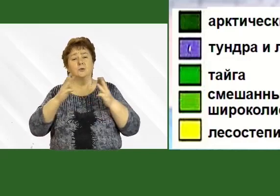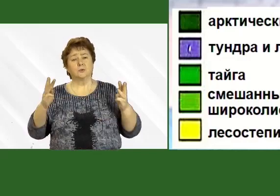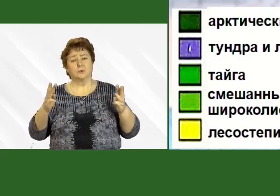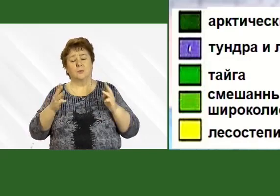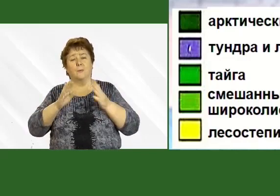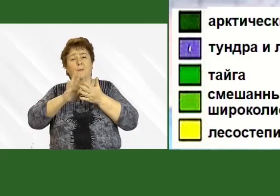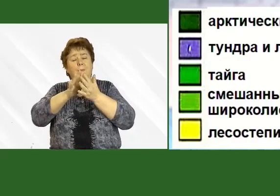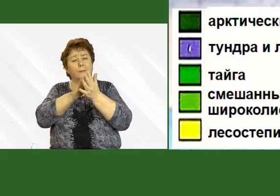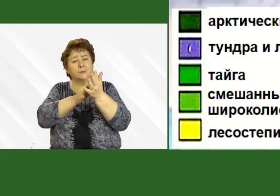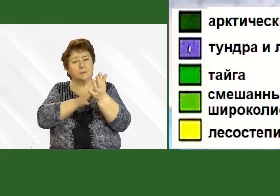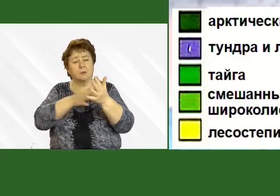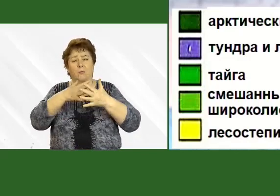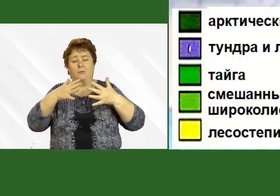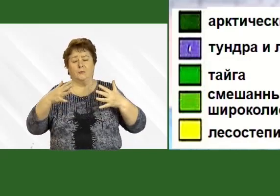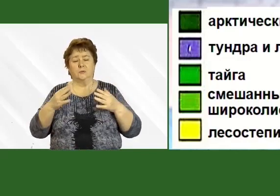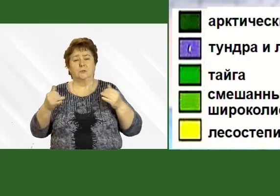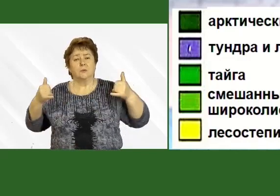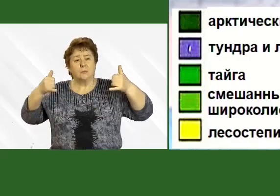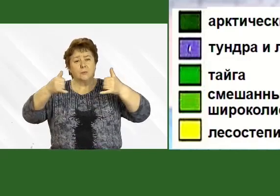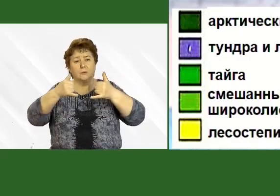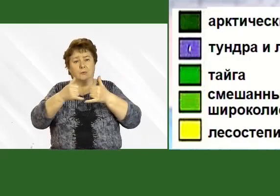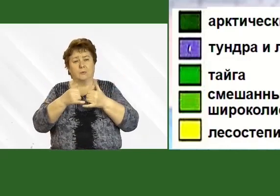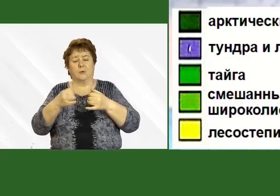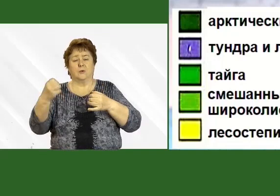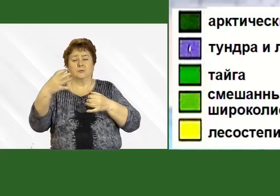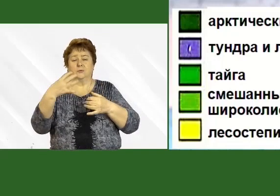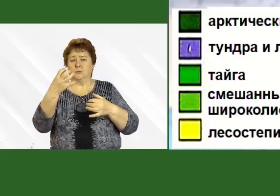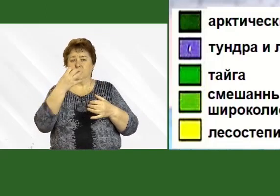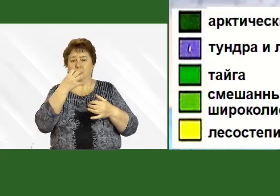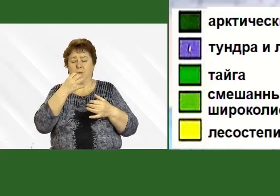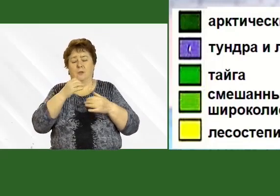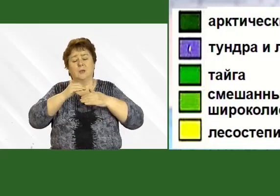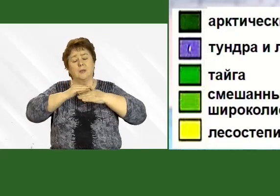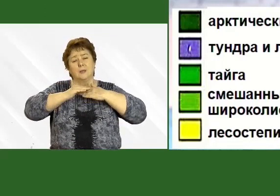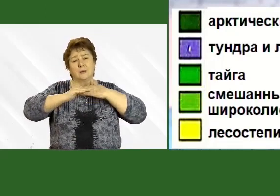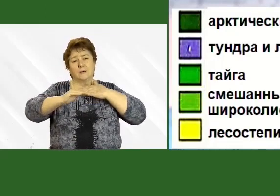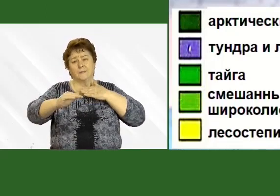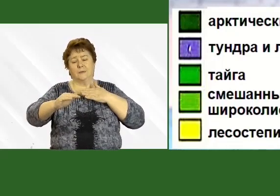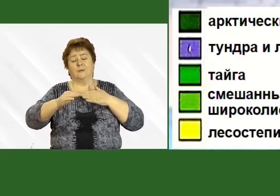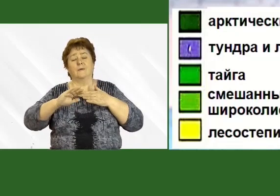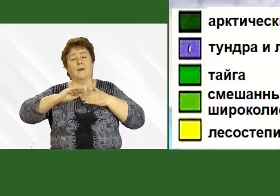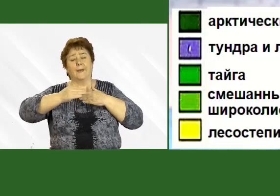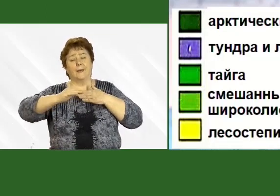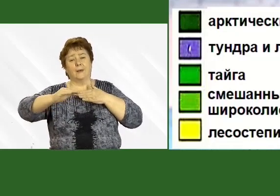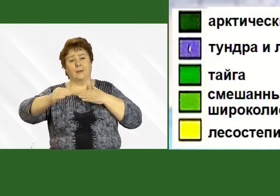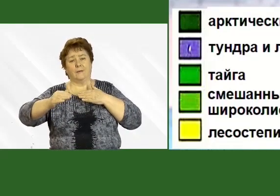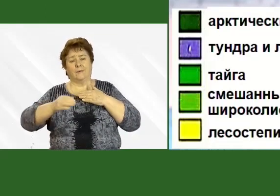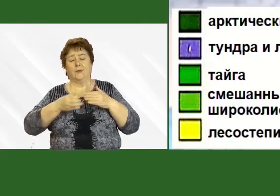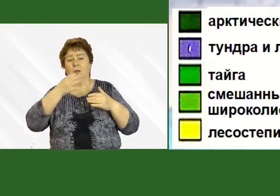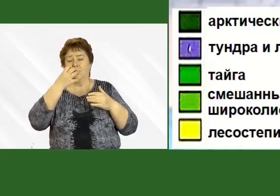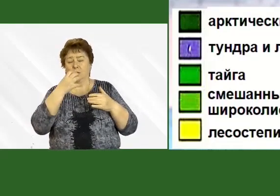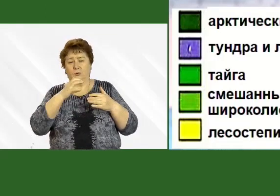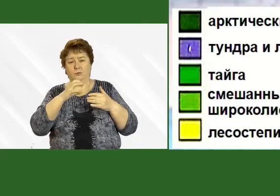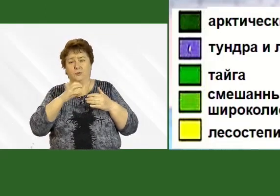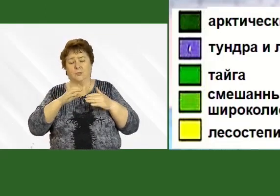постепенного увеличения притока солнечного тепла и равнинного рельефа южнее